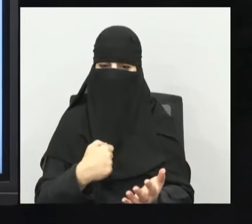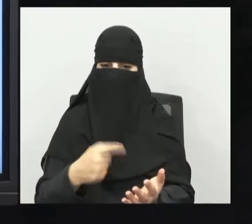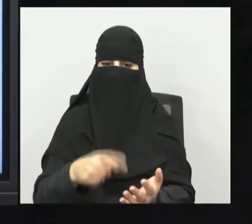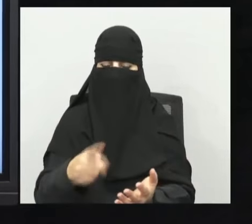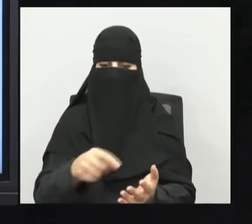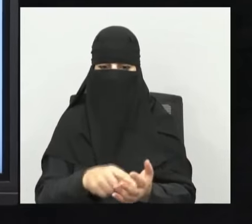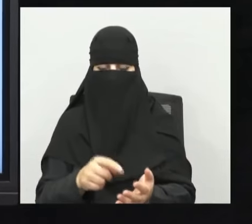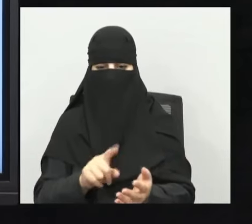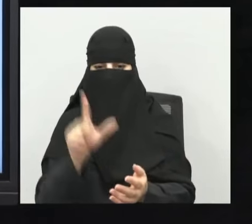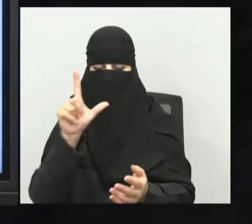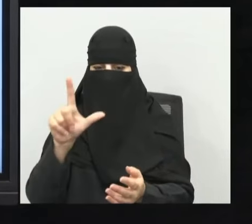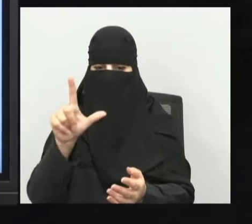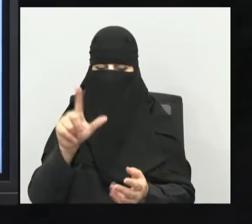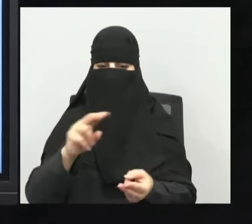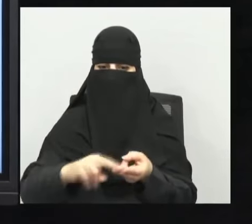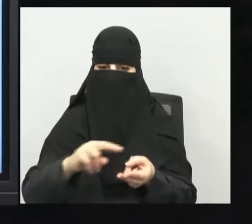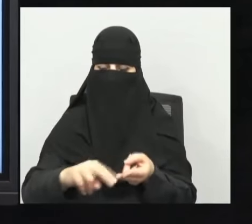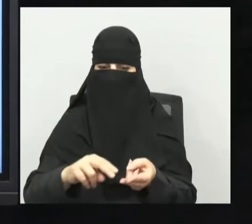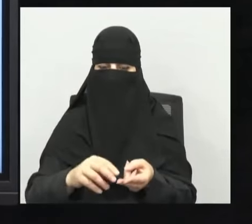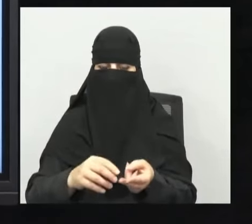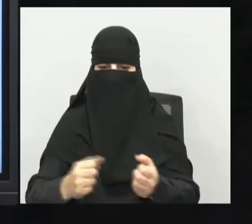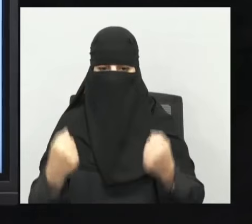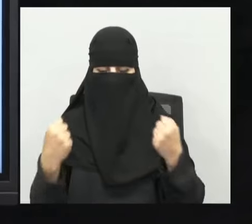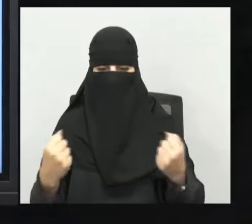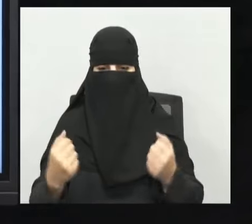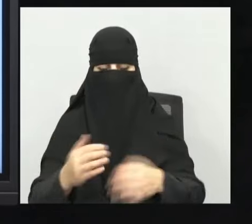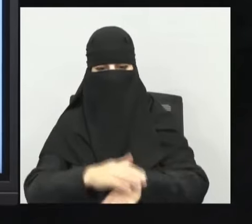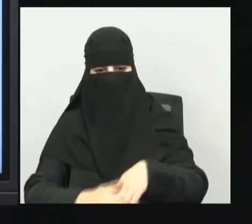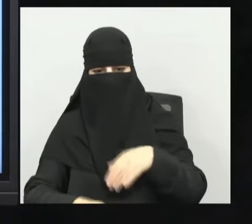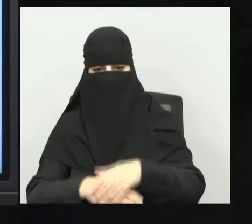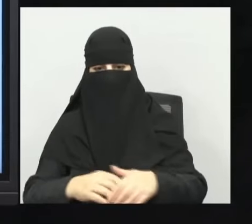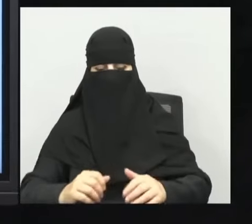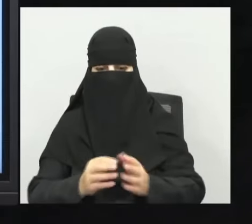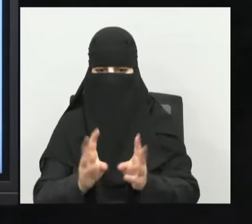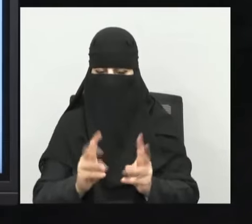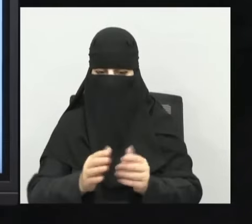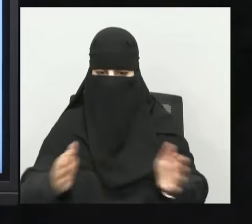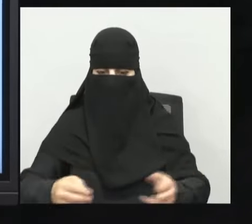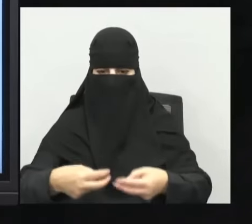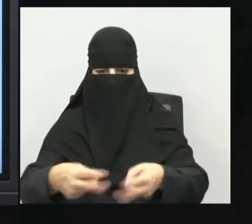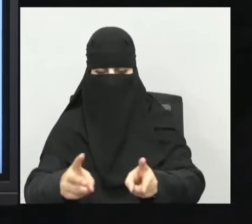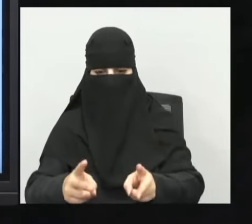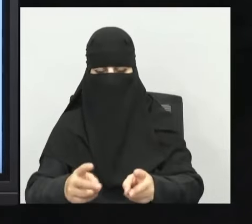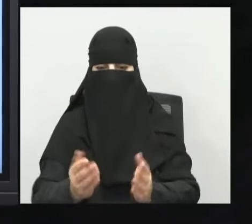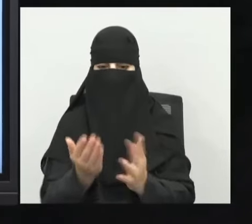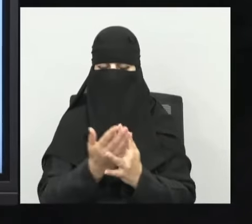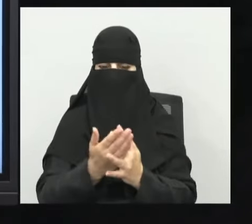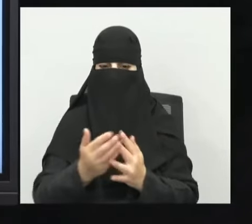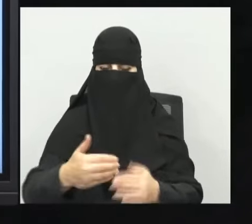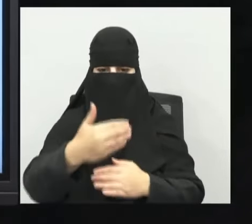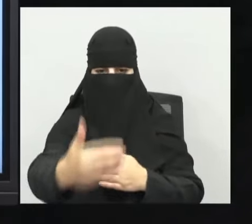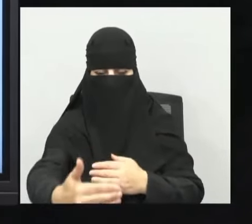اللفظيه الموجوده فيها حتى نسق المهاراتنا اكثر واكثر وننطلق باذن الله الى الفصل القادم